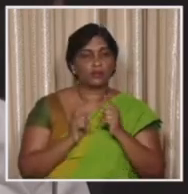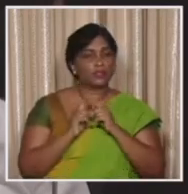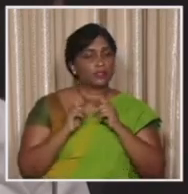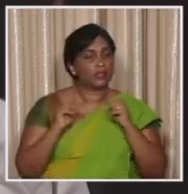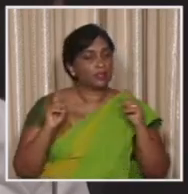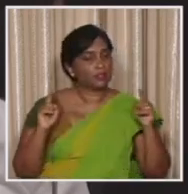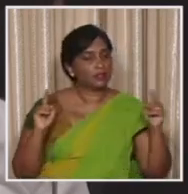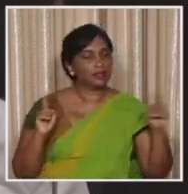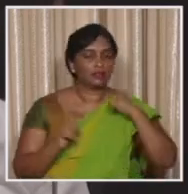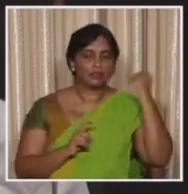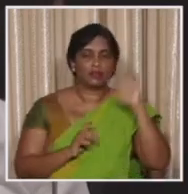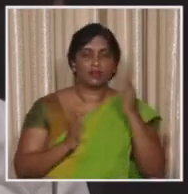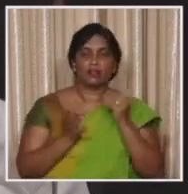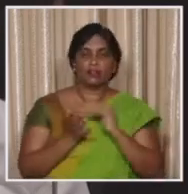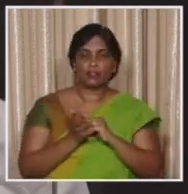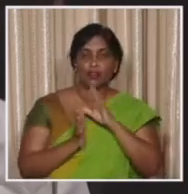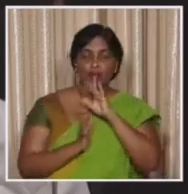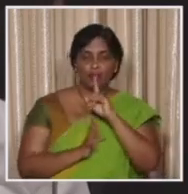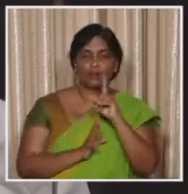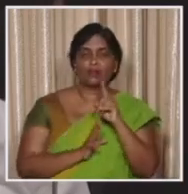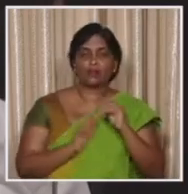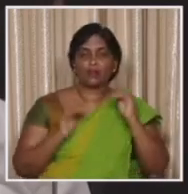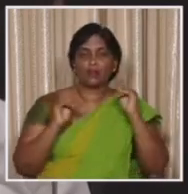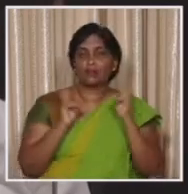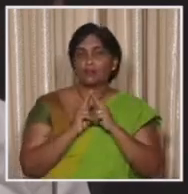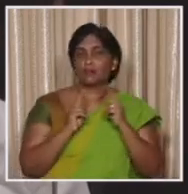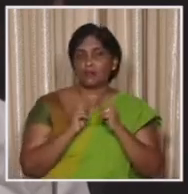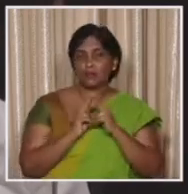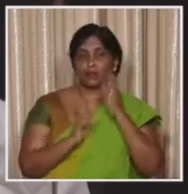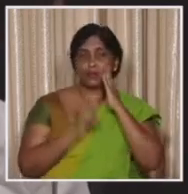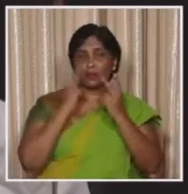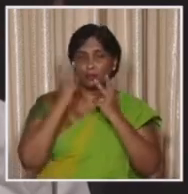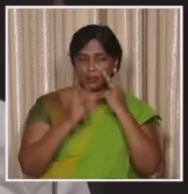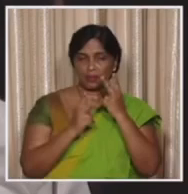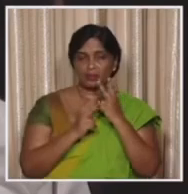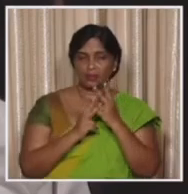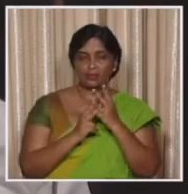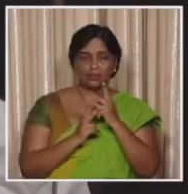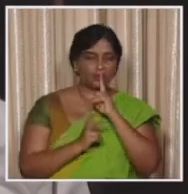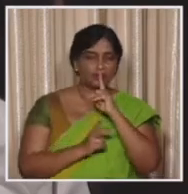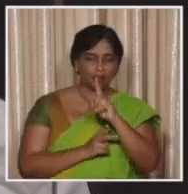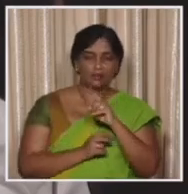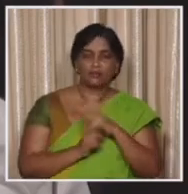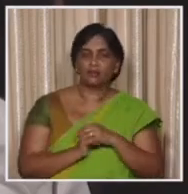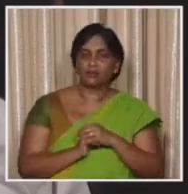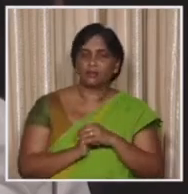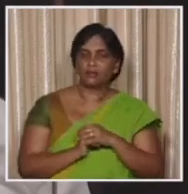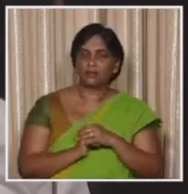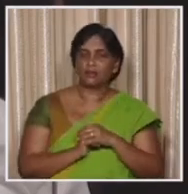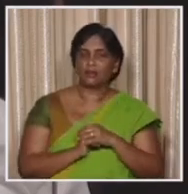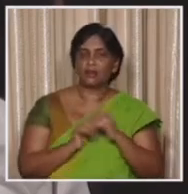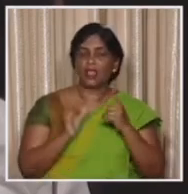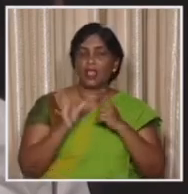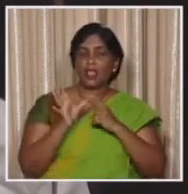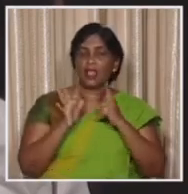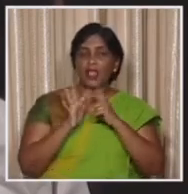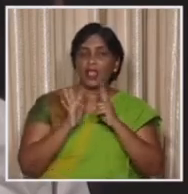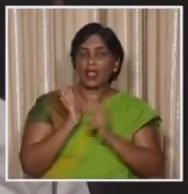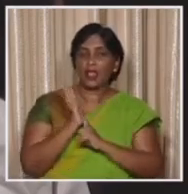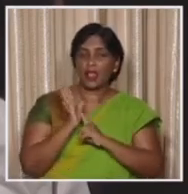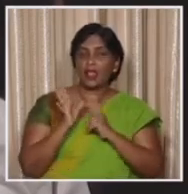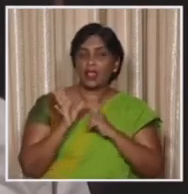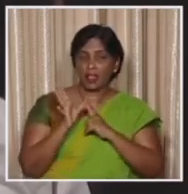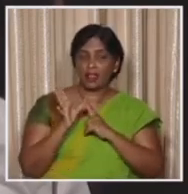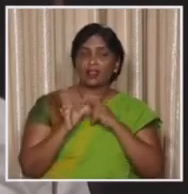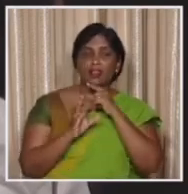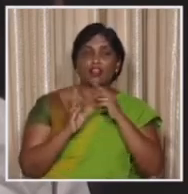kewasing. Katakan, tawa godak mekibat, kami basically sancar kau ini tenang marai kita kian dah bersa dengan, dengan alle toilet tadan, orang